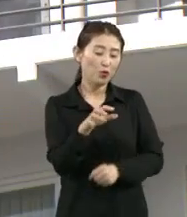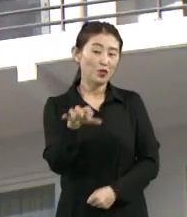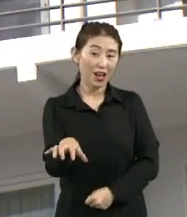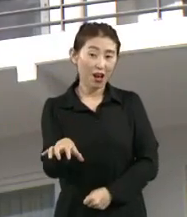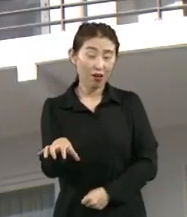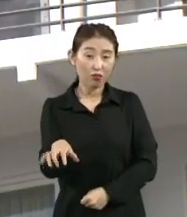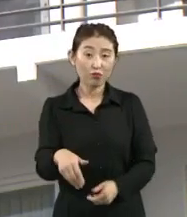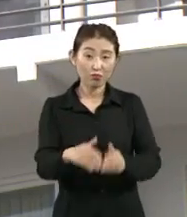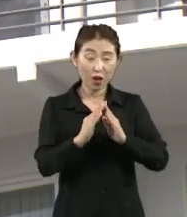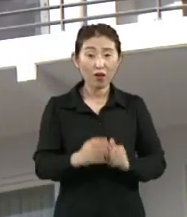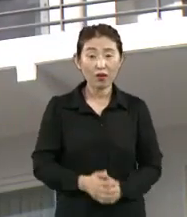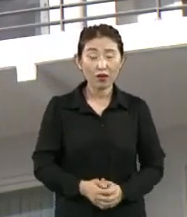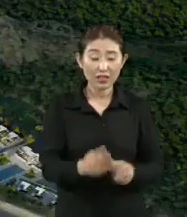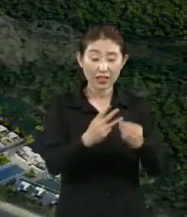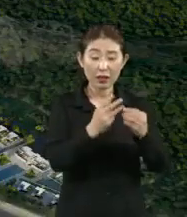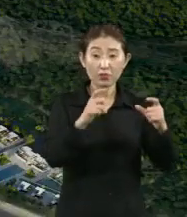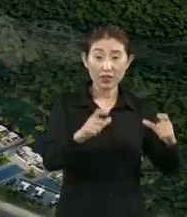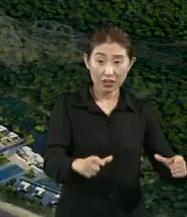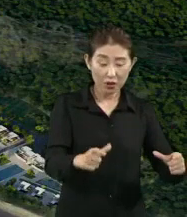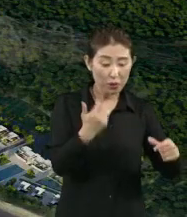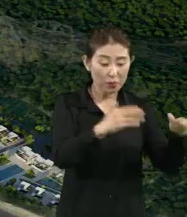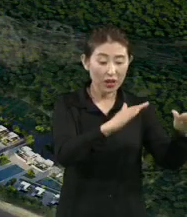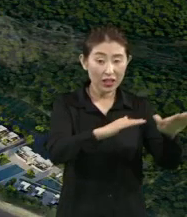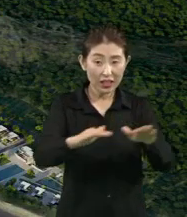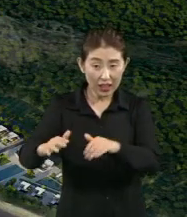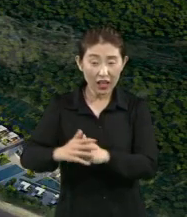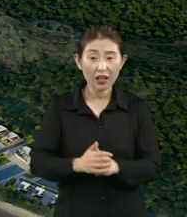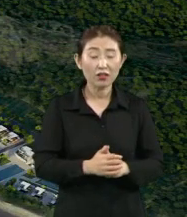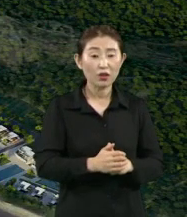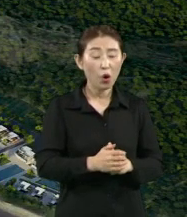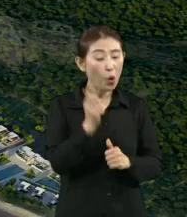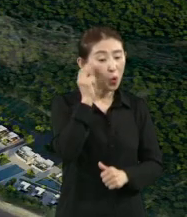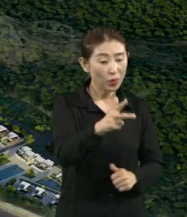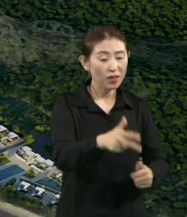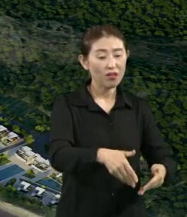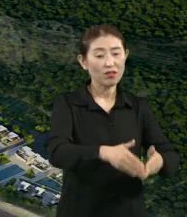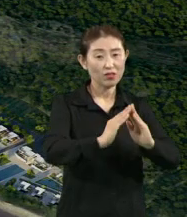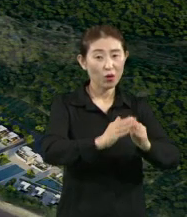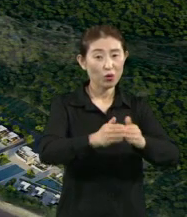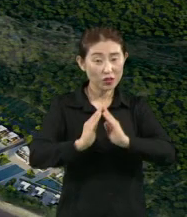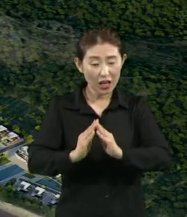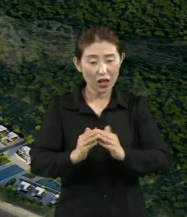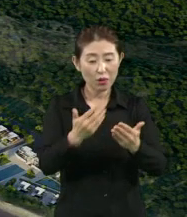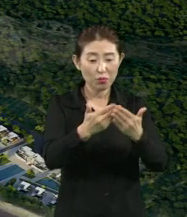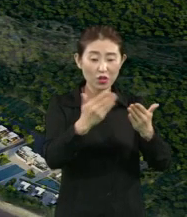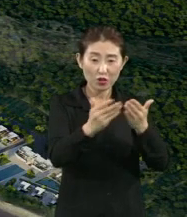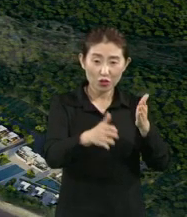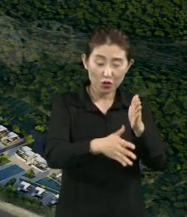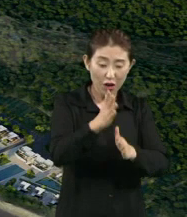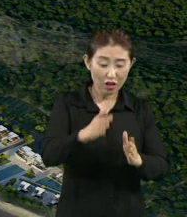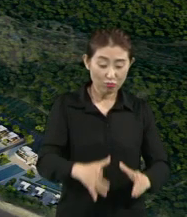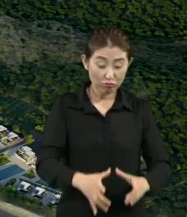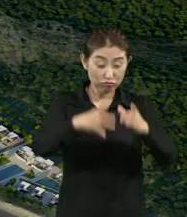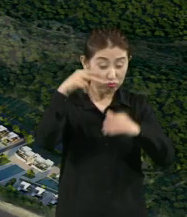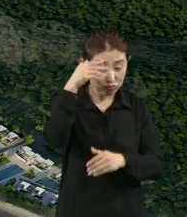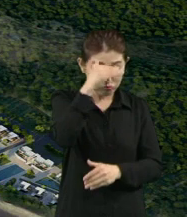개발이 추진됩니다. 3지구 해안가에는 모두 800실 규모의 호텔과 콘도, 미술관, 전망대 등이